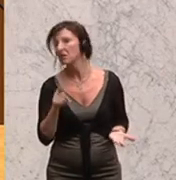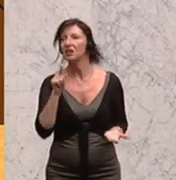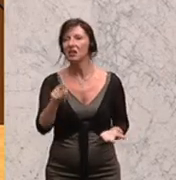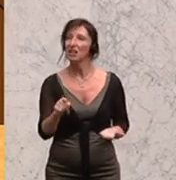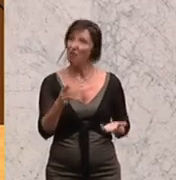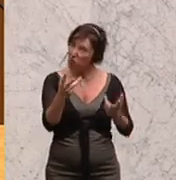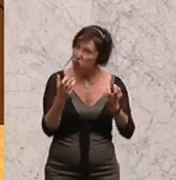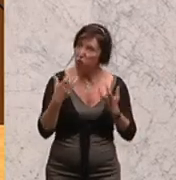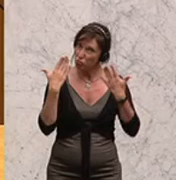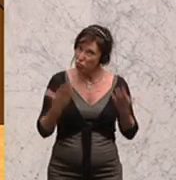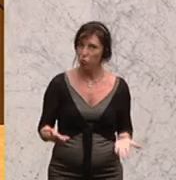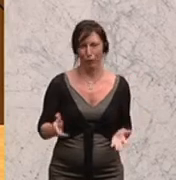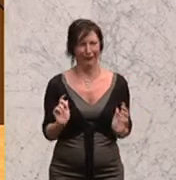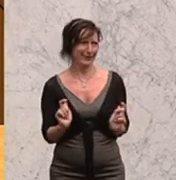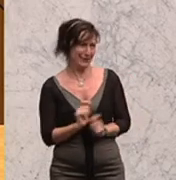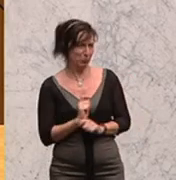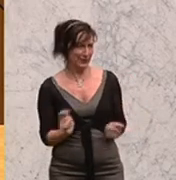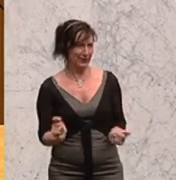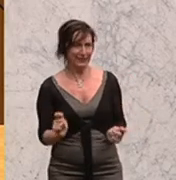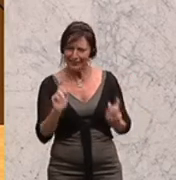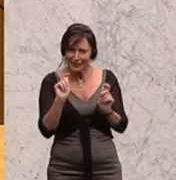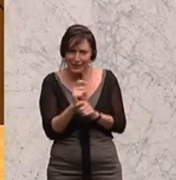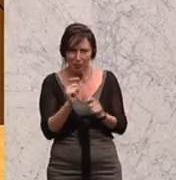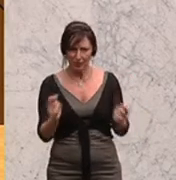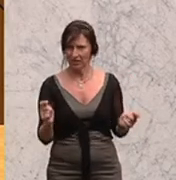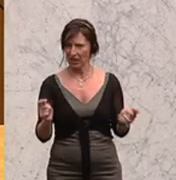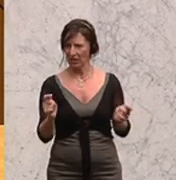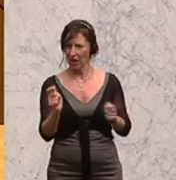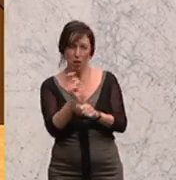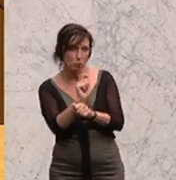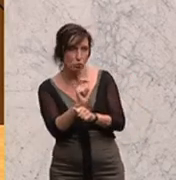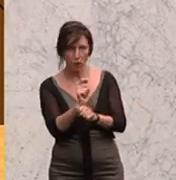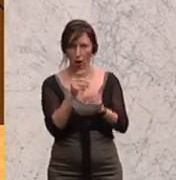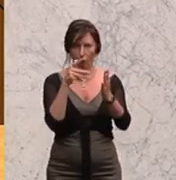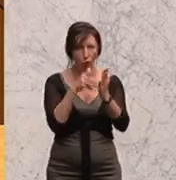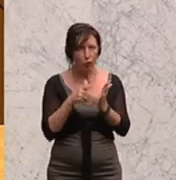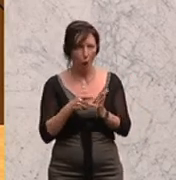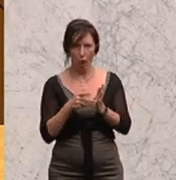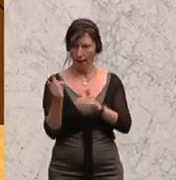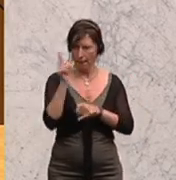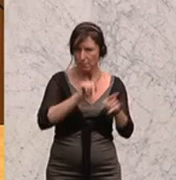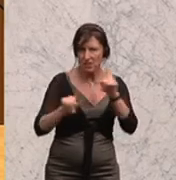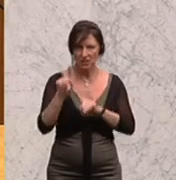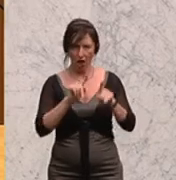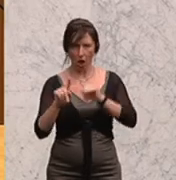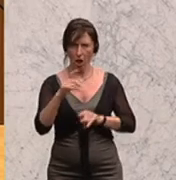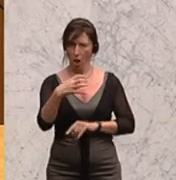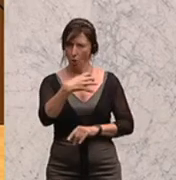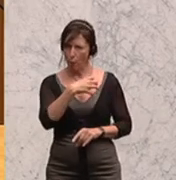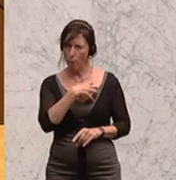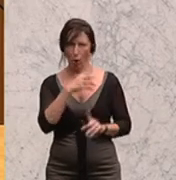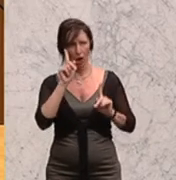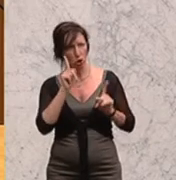Wunsch-Image sein. Es kann nicht sein, dass sie für Bespitzelung, Kontrollen, Misstrauen und gläsernen Bürger stehen